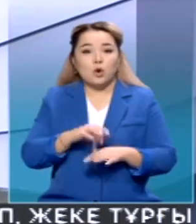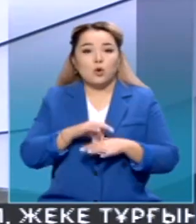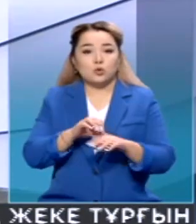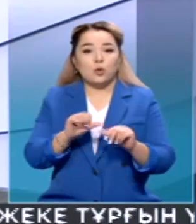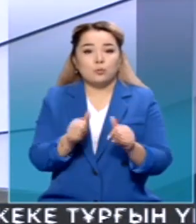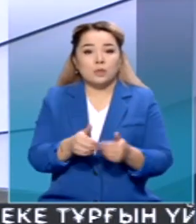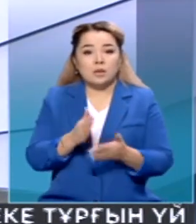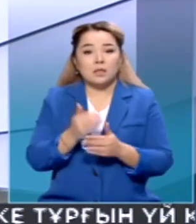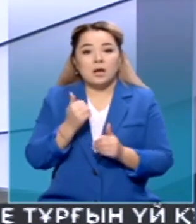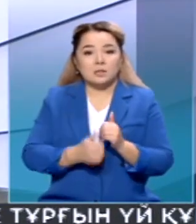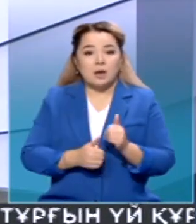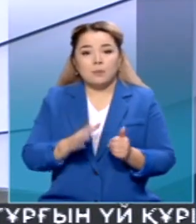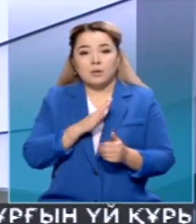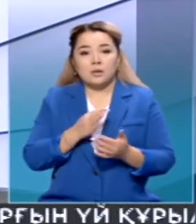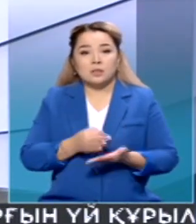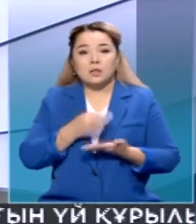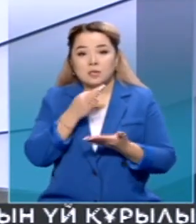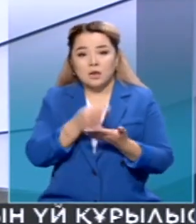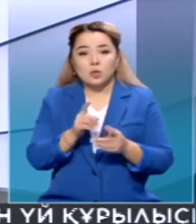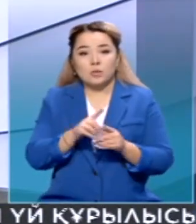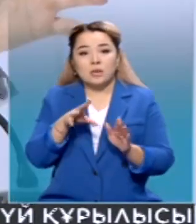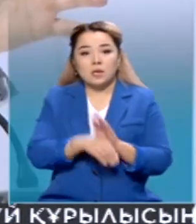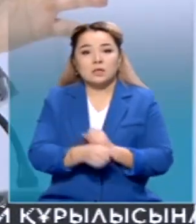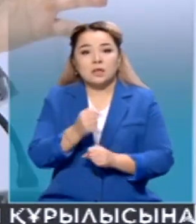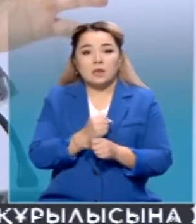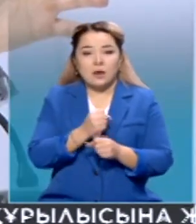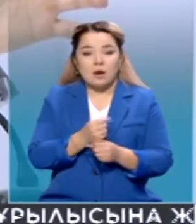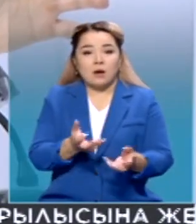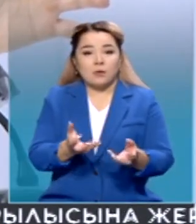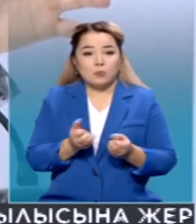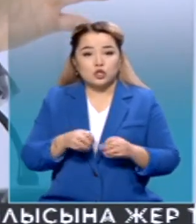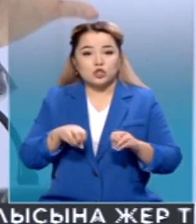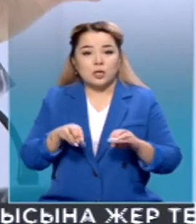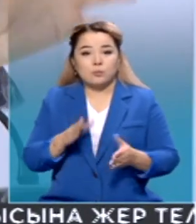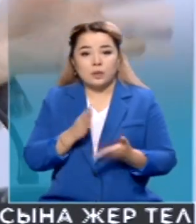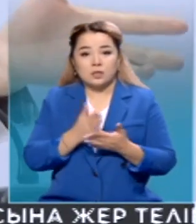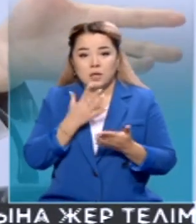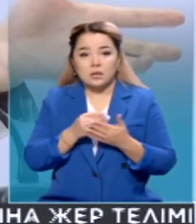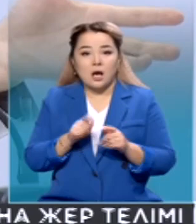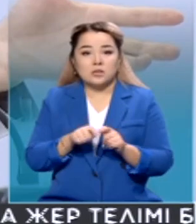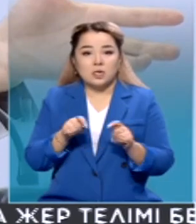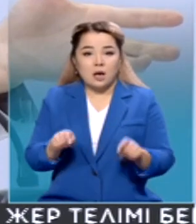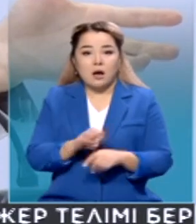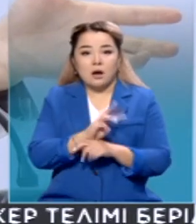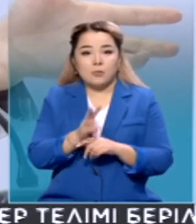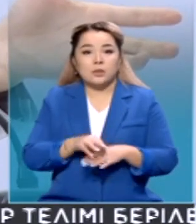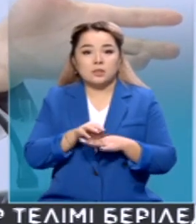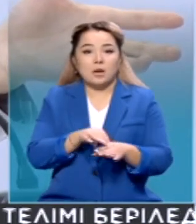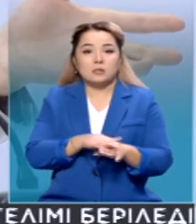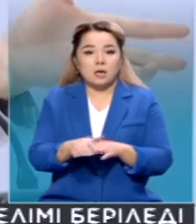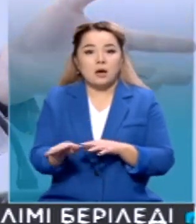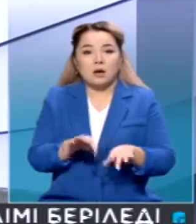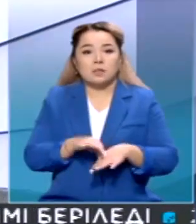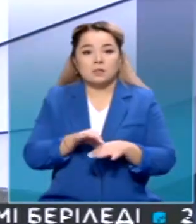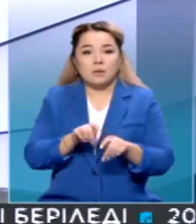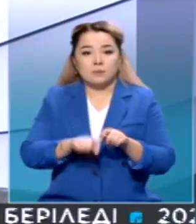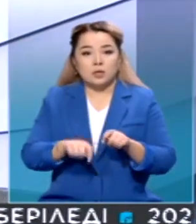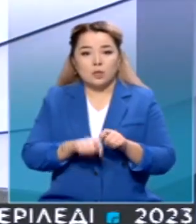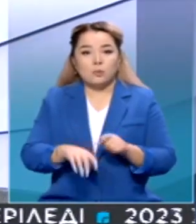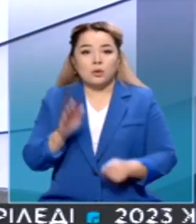ұйымдастырылады. Гранттардың жаңа түрлері енгізіледі. Сонымен қатар қабылданатын шешімдердің ашықтығын қамтамасыз ететін шаралар да қарастырылған.